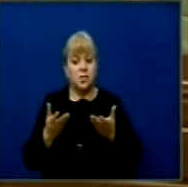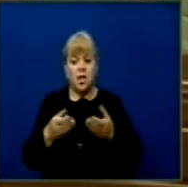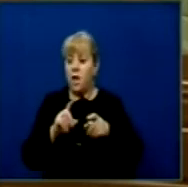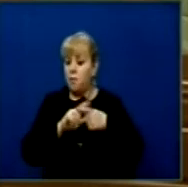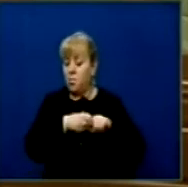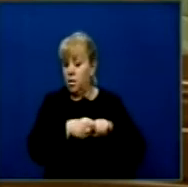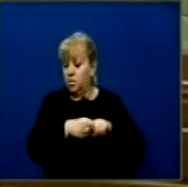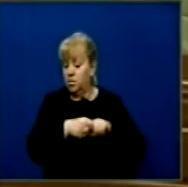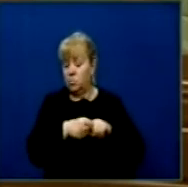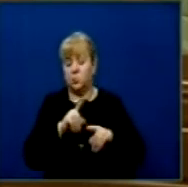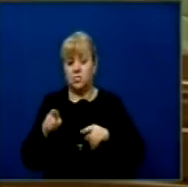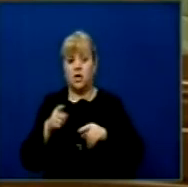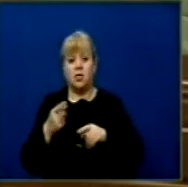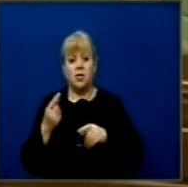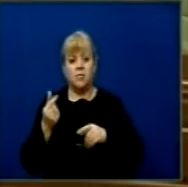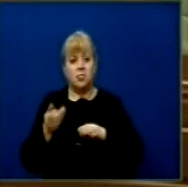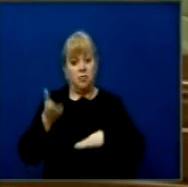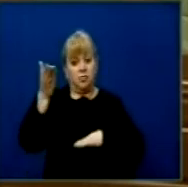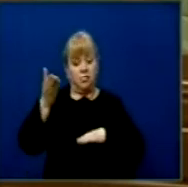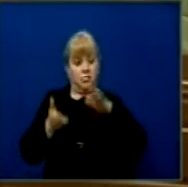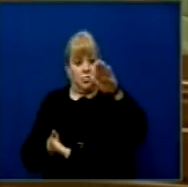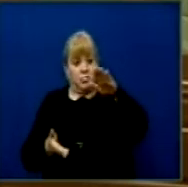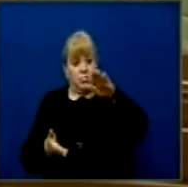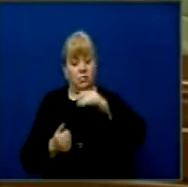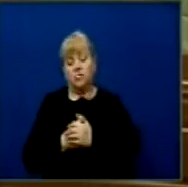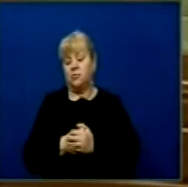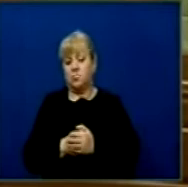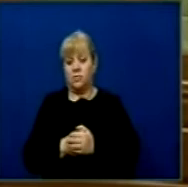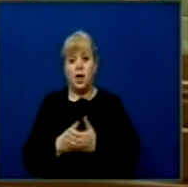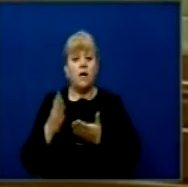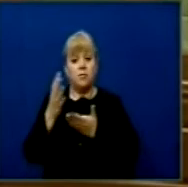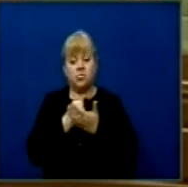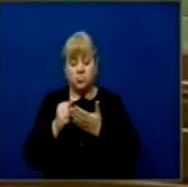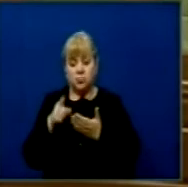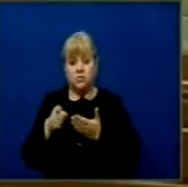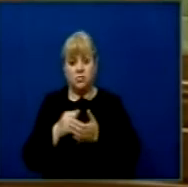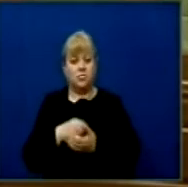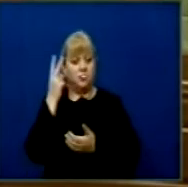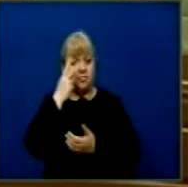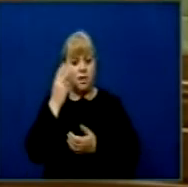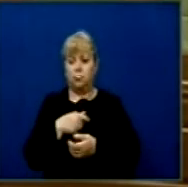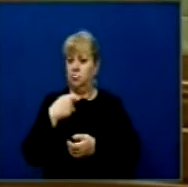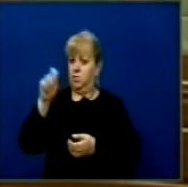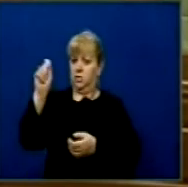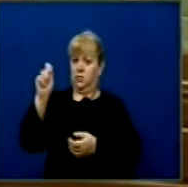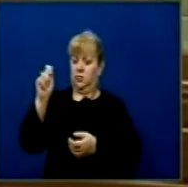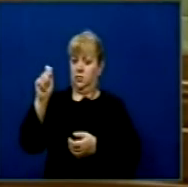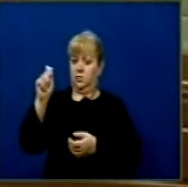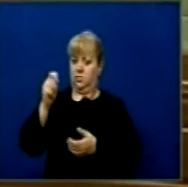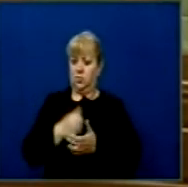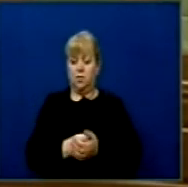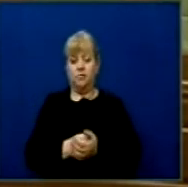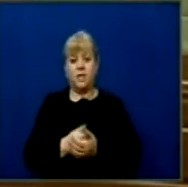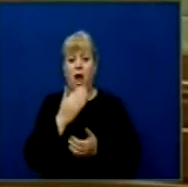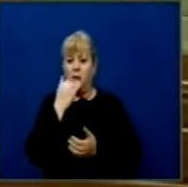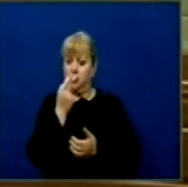edhe paras. Po shkak se çmimi është më i madh, po kjo nuk nënkupton se po blejmë më shumë. Kjo po nënkupton se po blejmë më shtrejt. Që nënkupton se po hajmë më